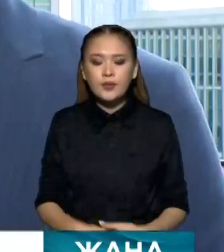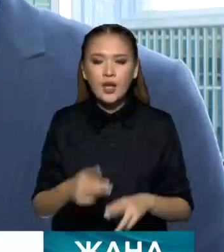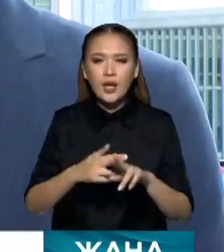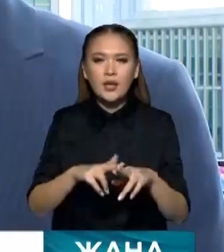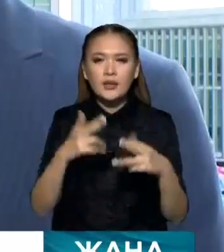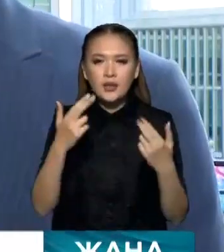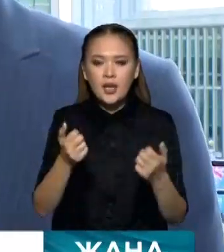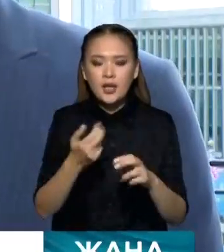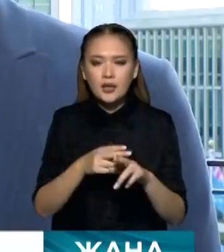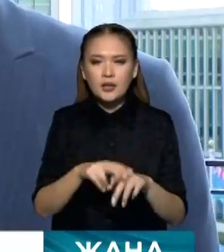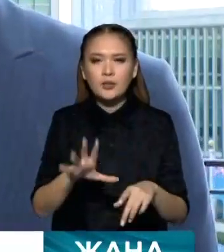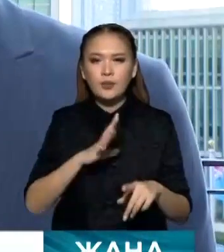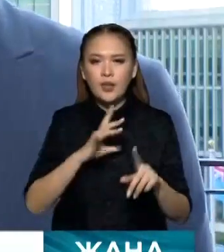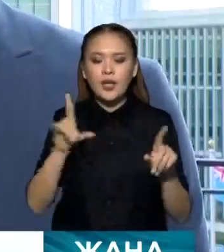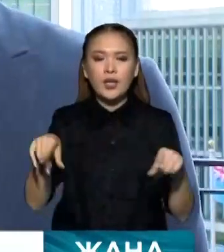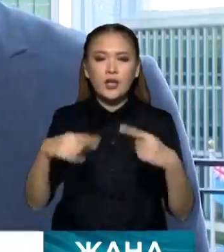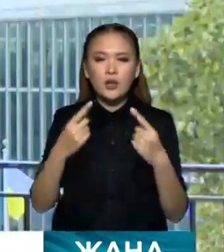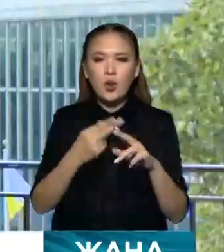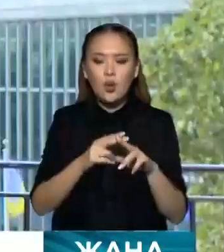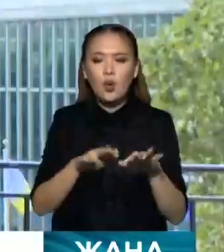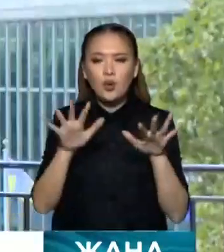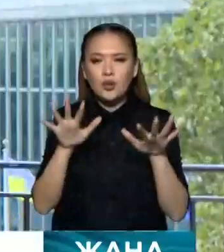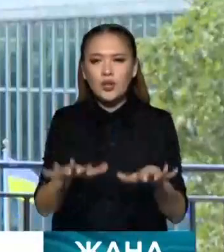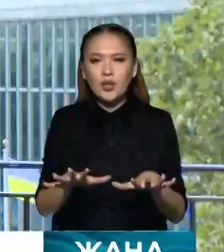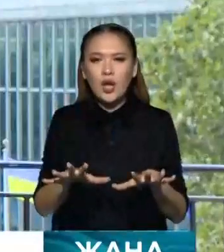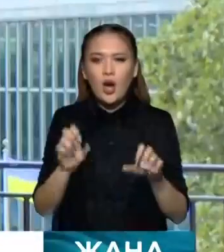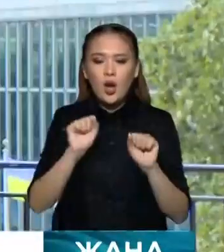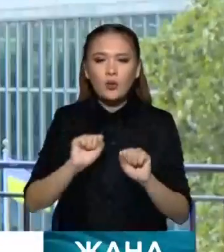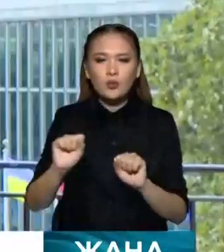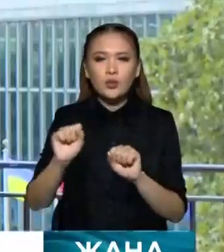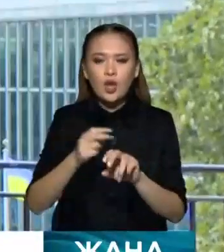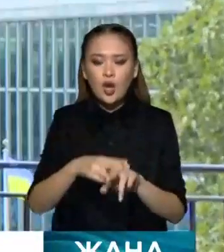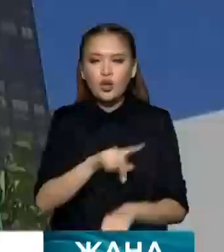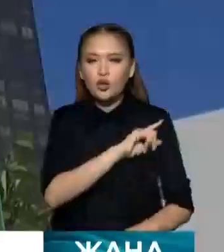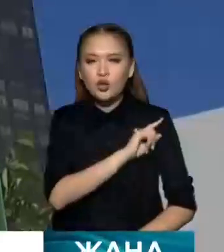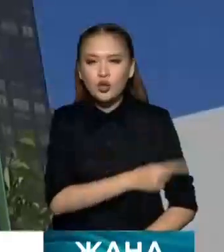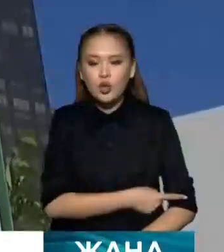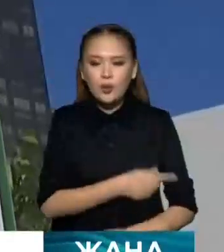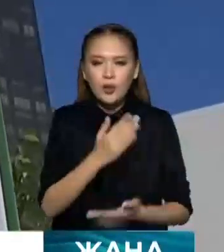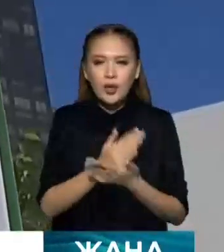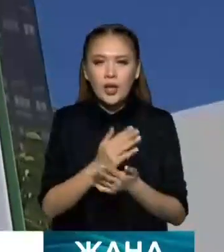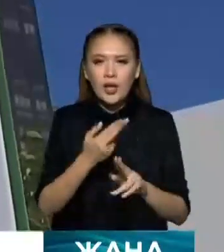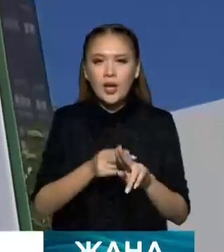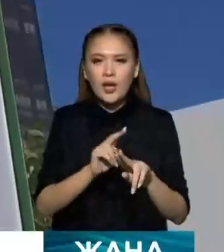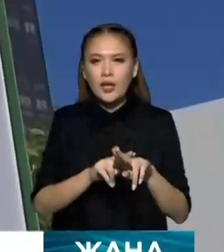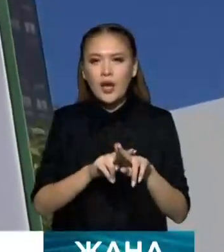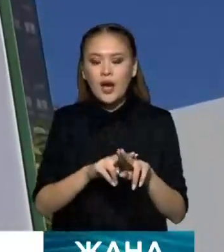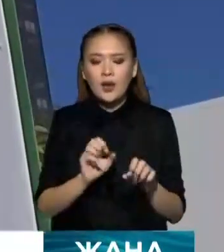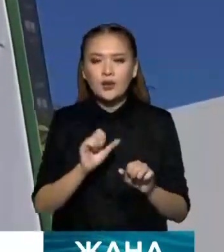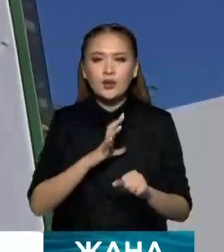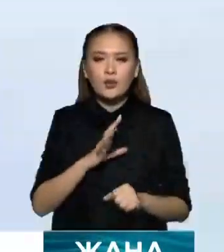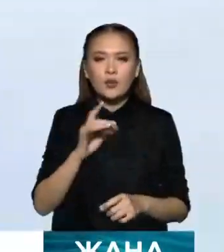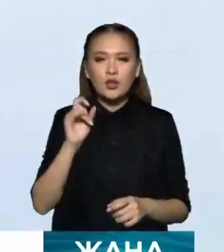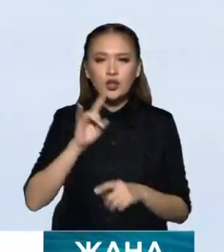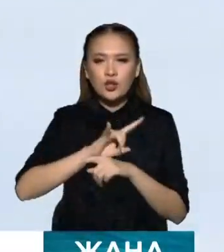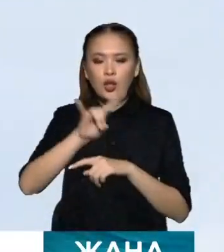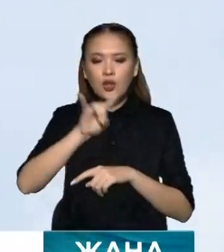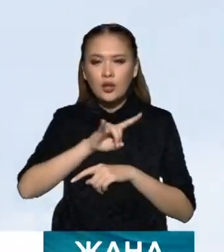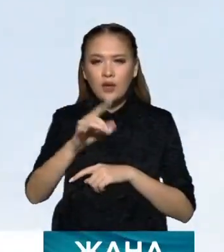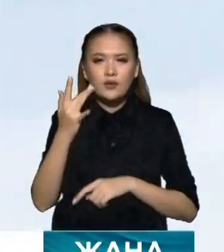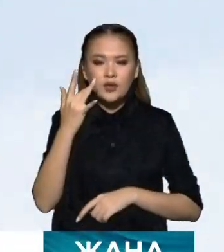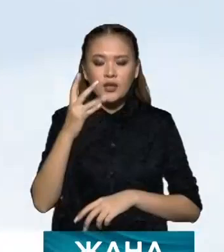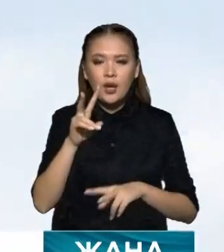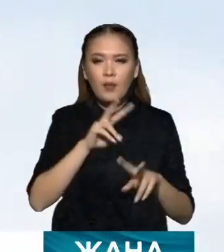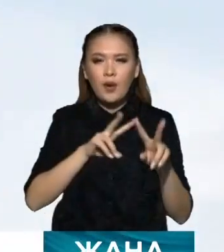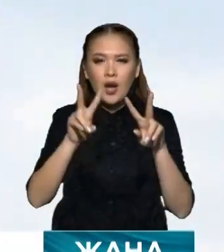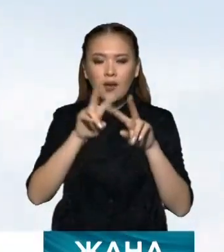Әрине, қазір Біріккен Ұлттар Ұйымы штаб-пәтері орналасқан жерде қауіпсіздік шаралары ерекше күшейтіліп отыр. Қадам сайын тәртіп сақшылары тікұшақтарда сәт сайын ұшып,